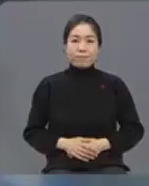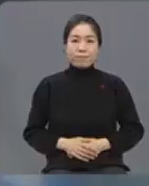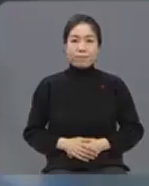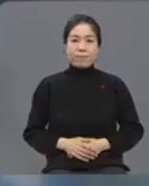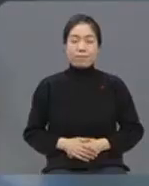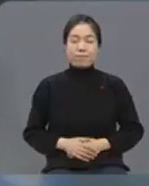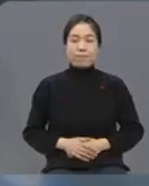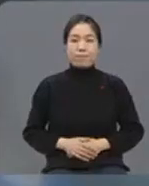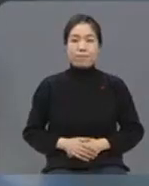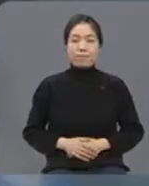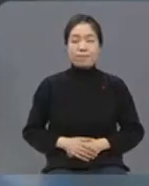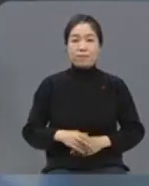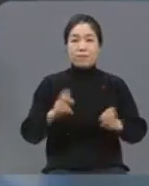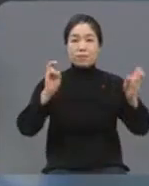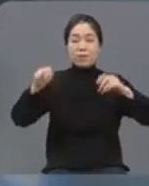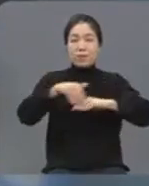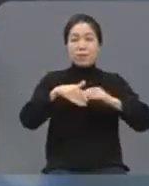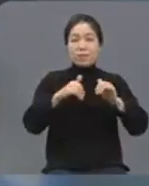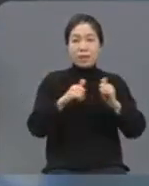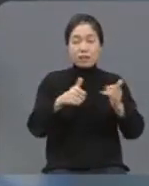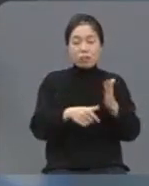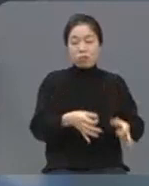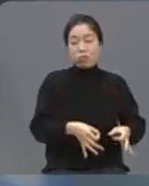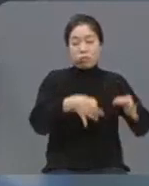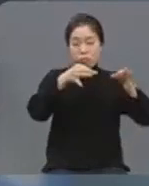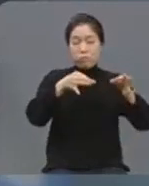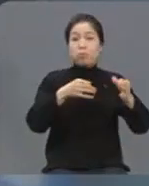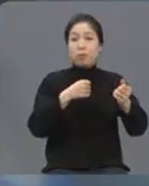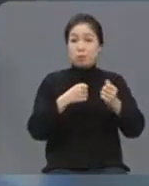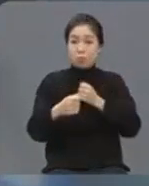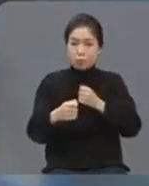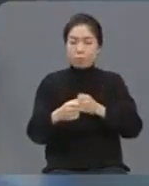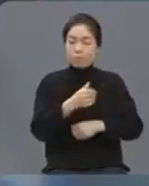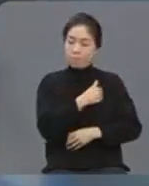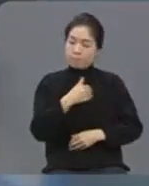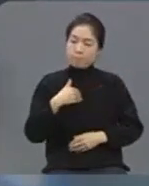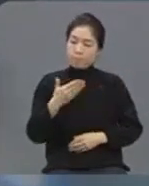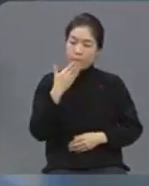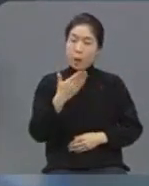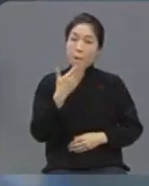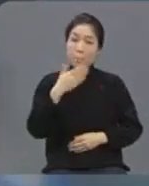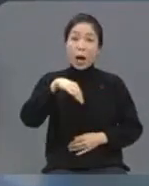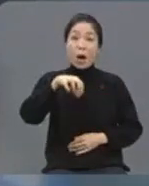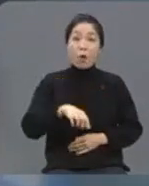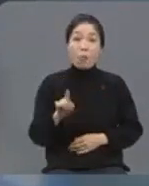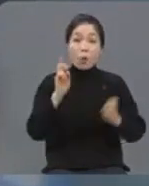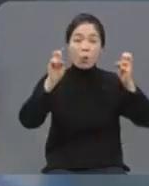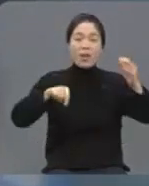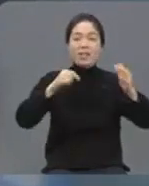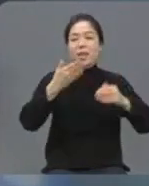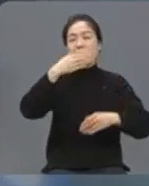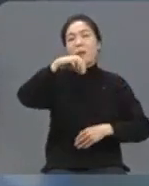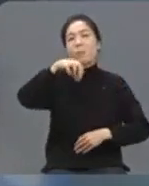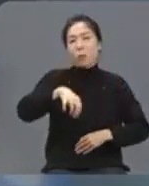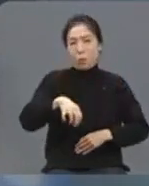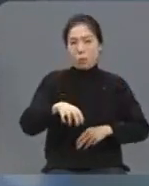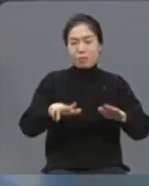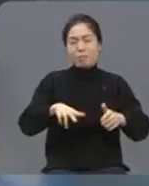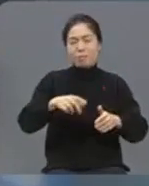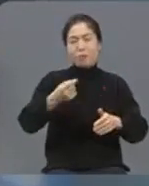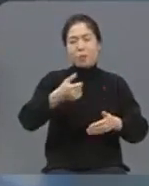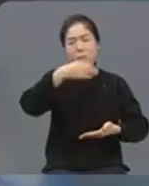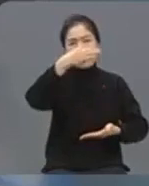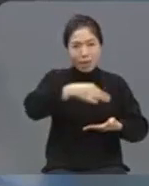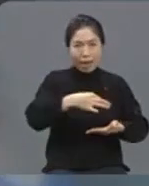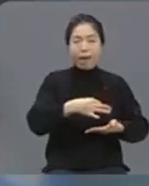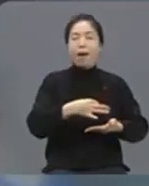이슈였습니다 직장인들이 치소 물가에도 든든하게 배를 채울 수 있었던 곳이 군내 식당인데요 그나마 저렴했던